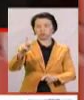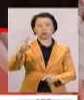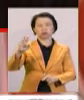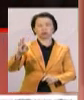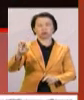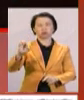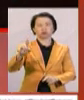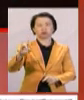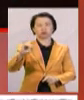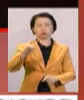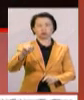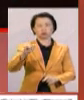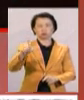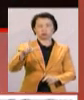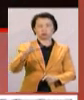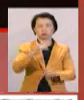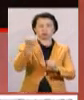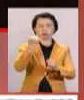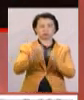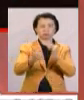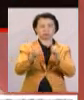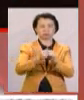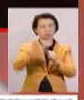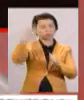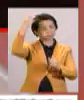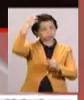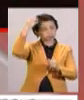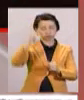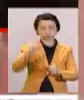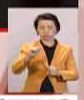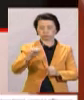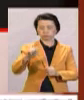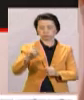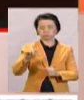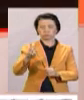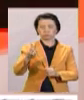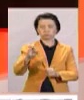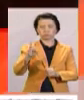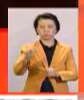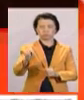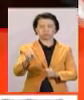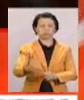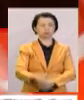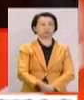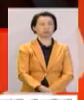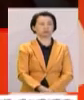Erman Nick Abdul Hadi dan atlet Selangor Muhammad Syahrin Azwan Jamaika.